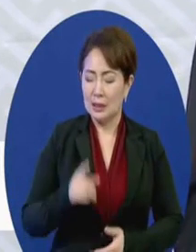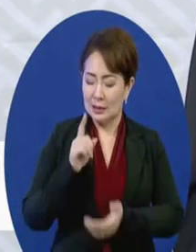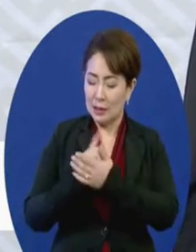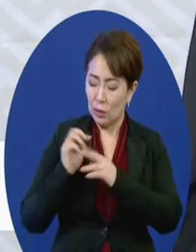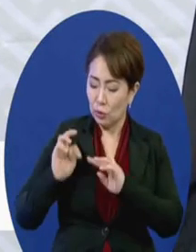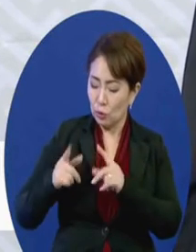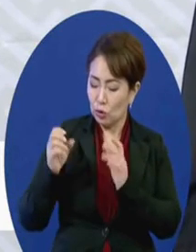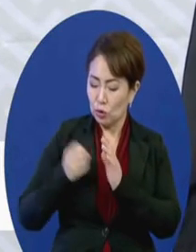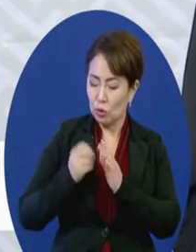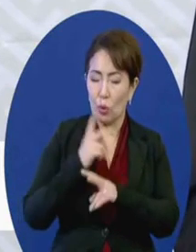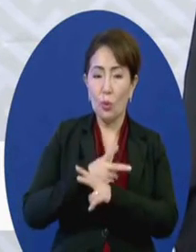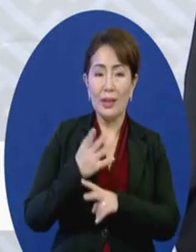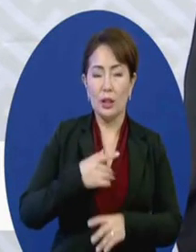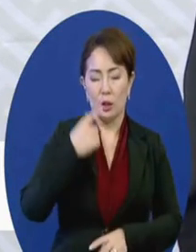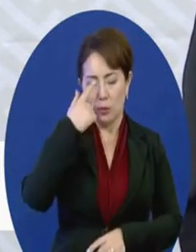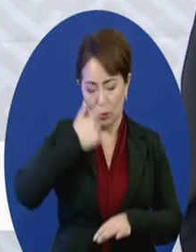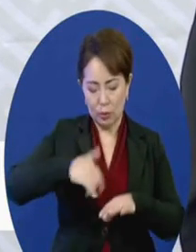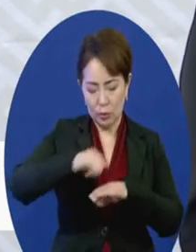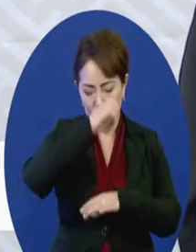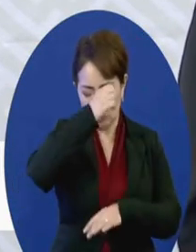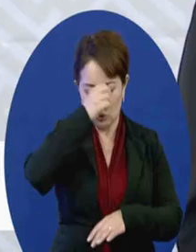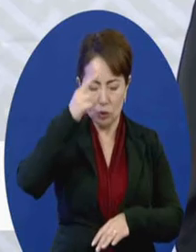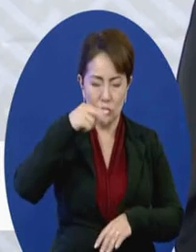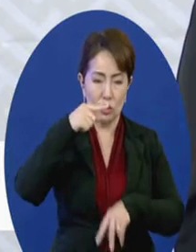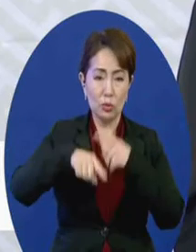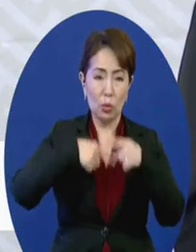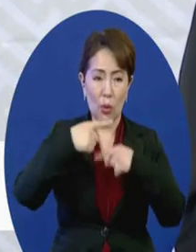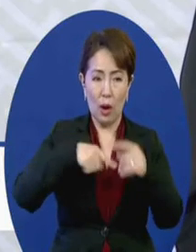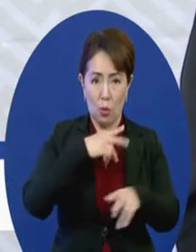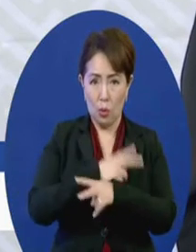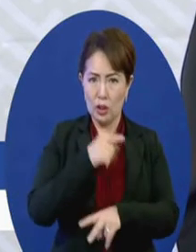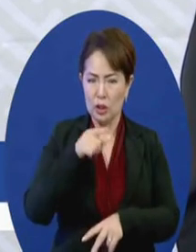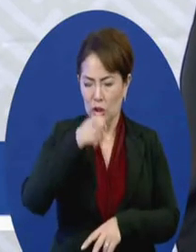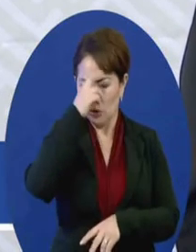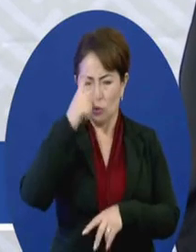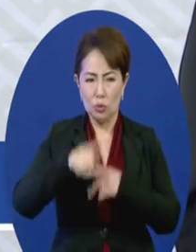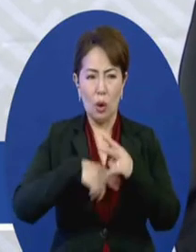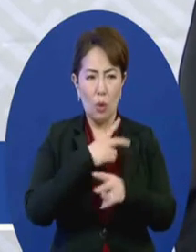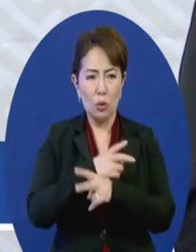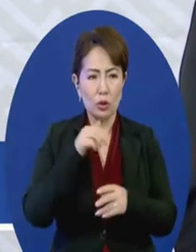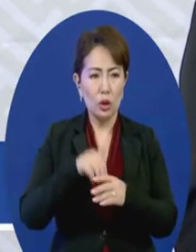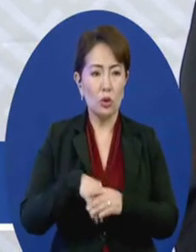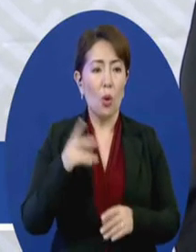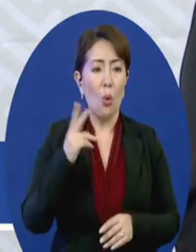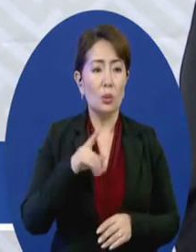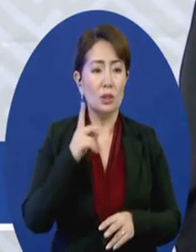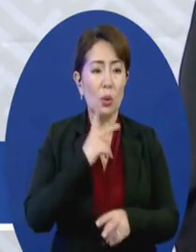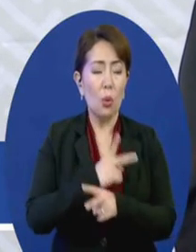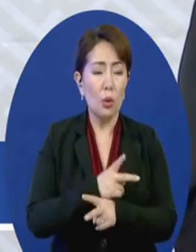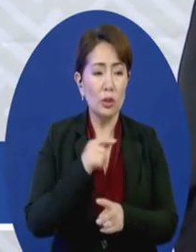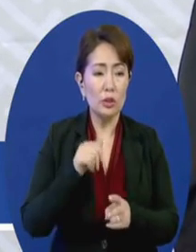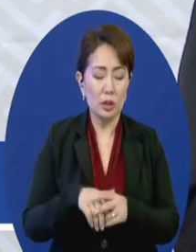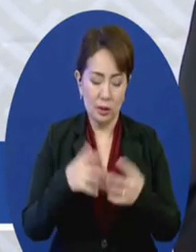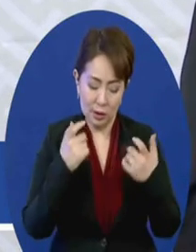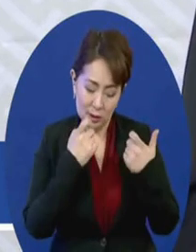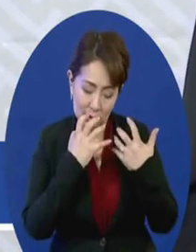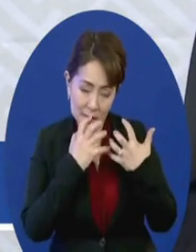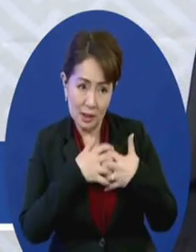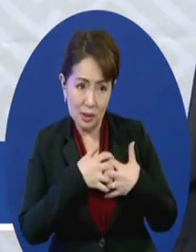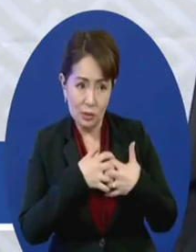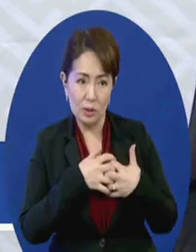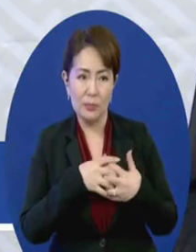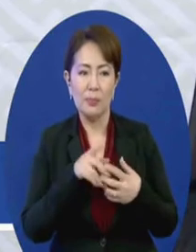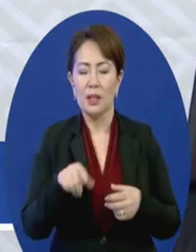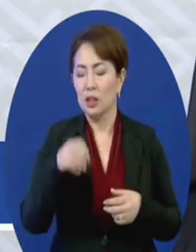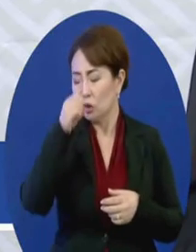оруулах гэж байгаа хууль бол энэ Монгол Улсын ерөнхийлөгчийн тухай хууль байгаа. За энэ ерөнхийлөгчийн тухай хууль бол үндсэн хуультай, шинэ үндсэн хуультай нийцүүлнэ. А